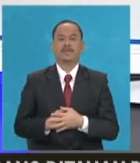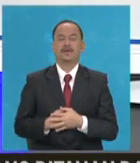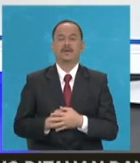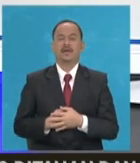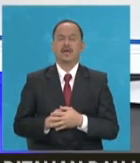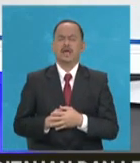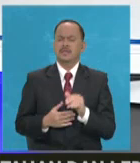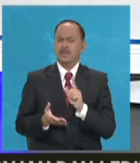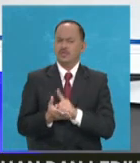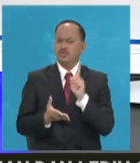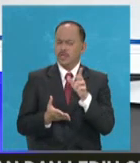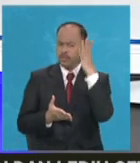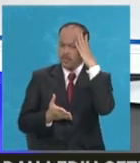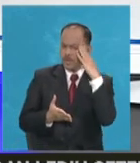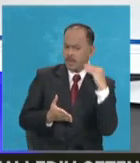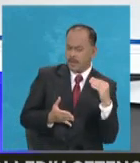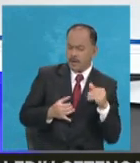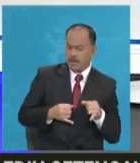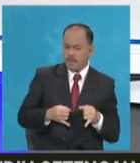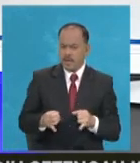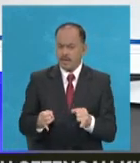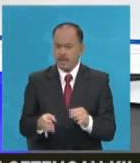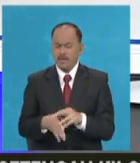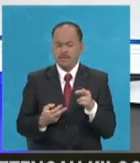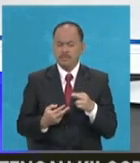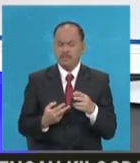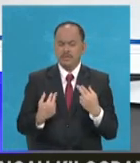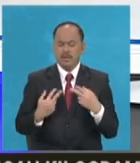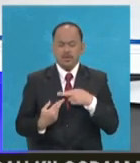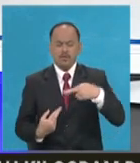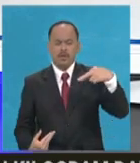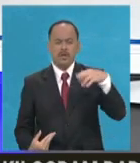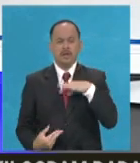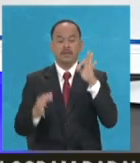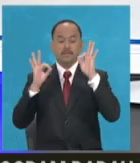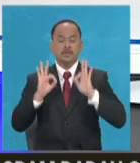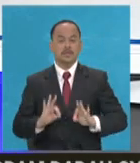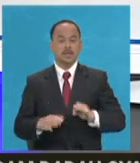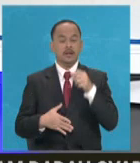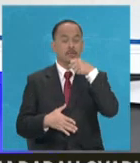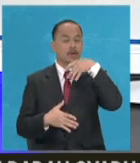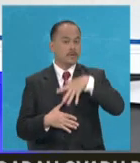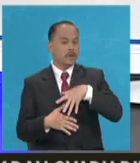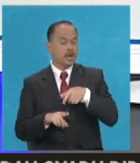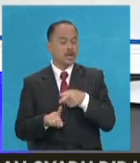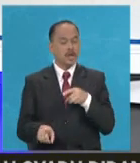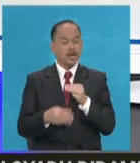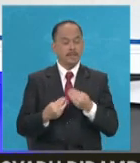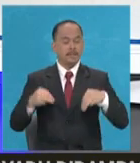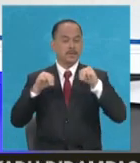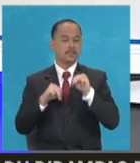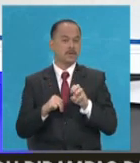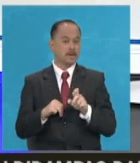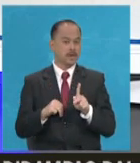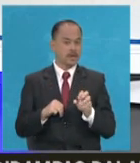yaitu satu pengalaman perjalanan secara rohani dan physical Baginda dari Masjidil Haram di